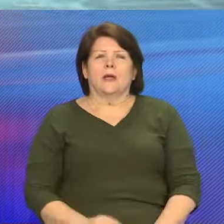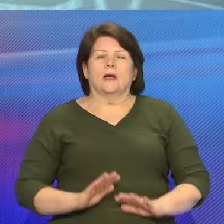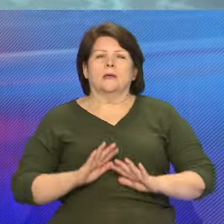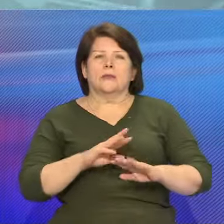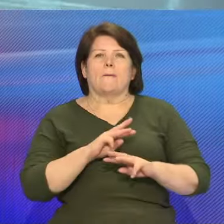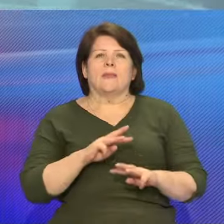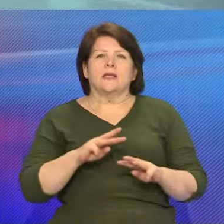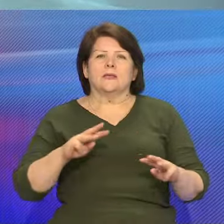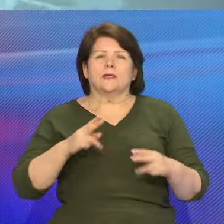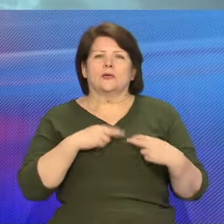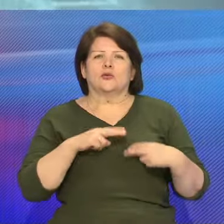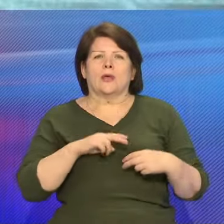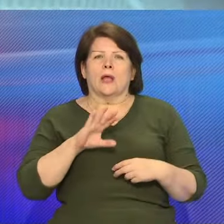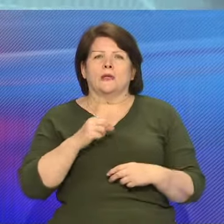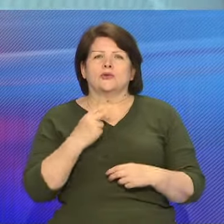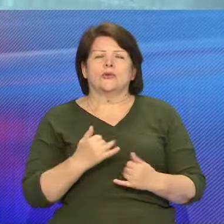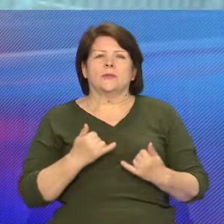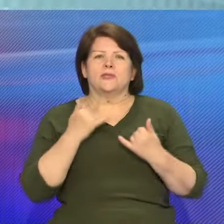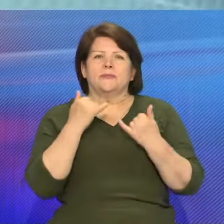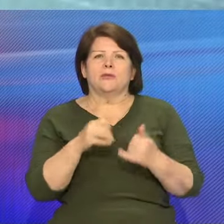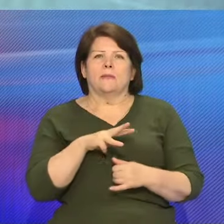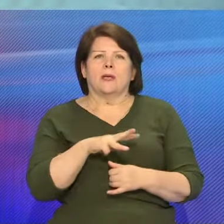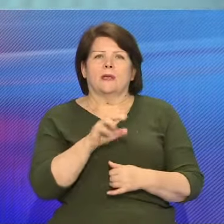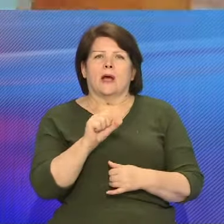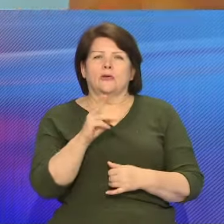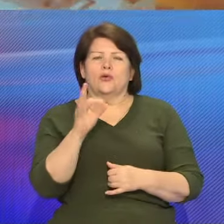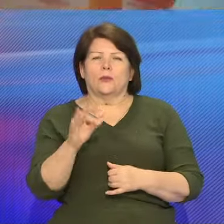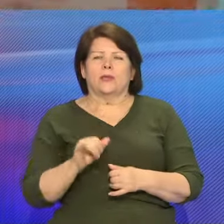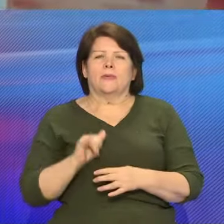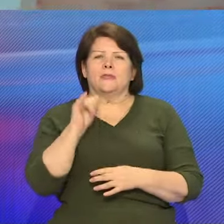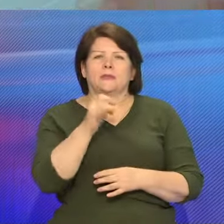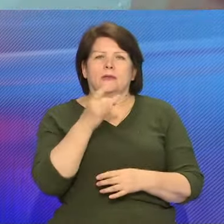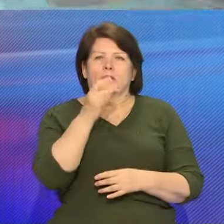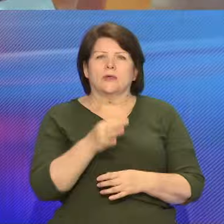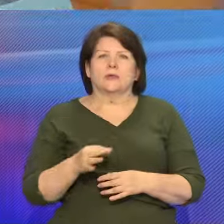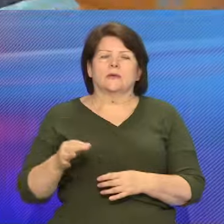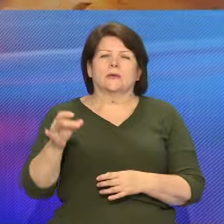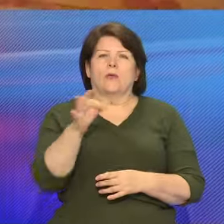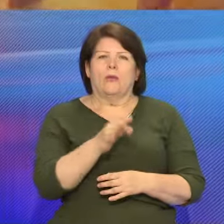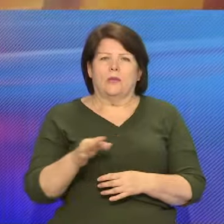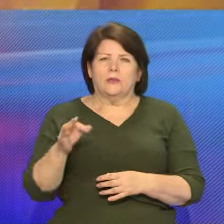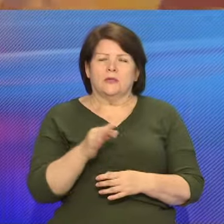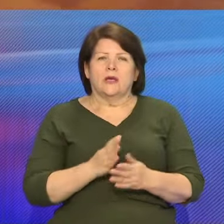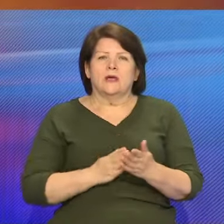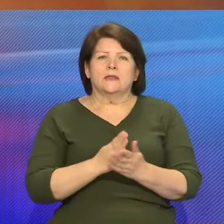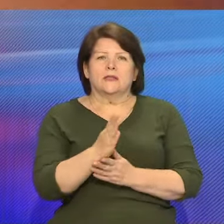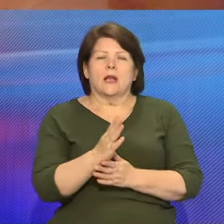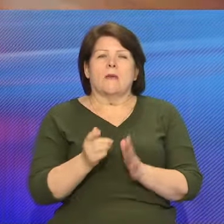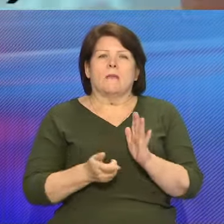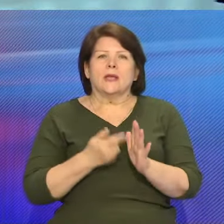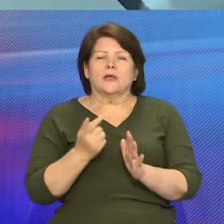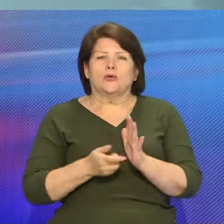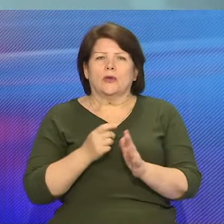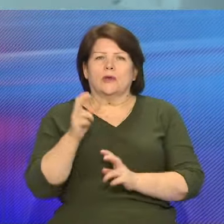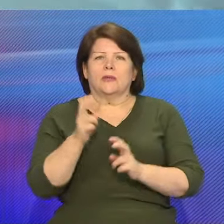Намеснік міністра працы і сацыяльнай абароны Беларусі Марына Артёменка наведала з рабочым візітам Гродзенскі рэгіён. Мэта – маніторинг прадпрыемства